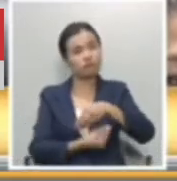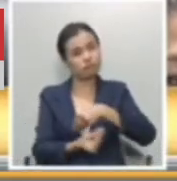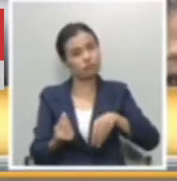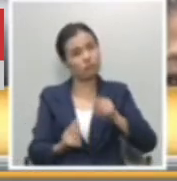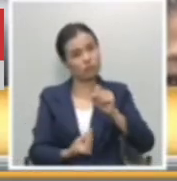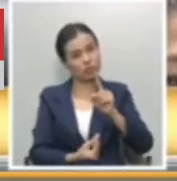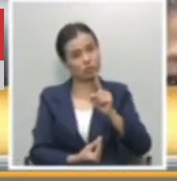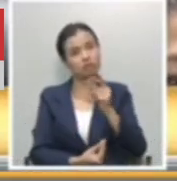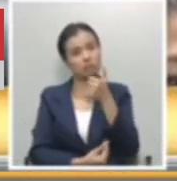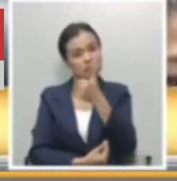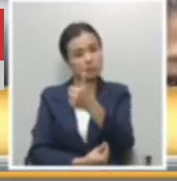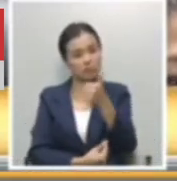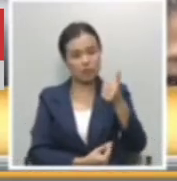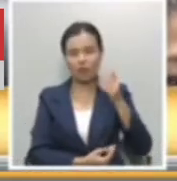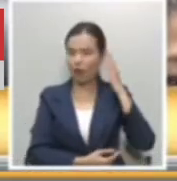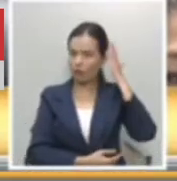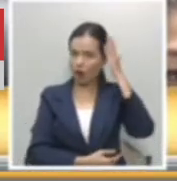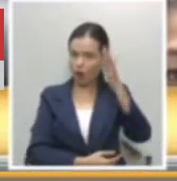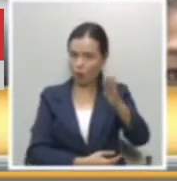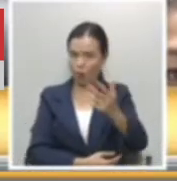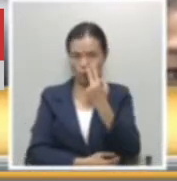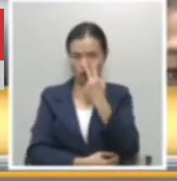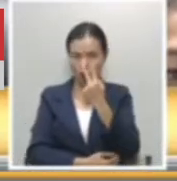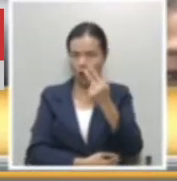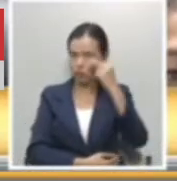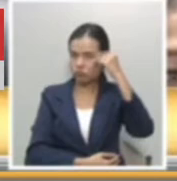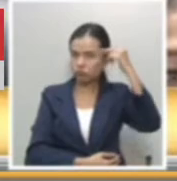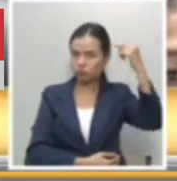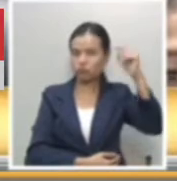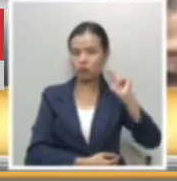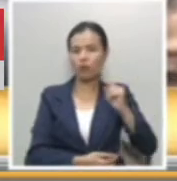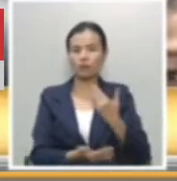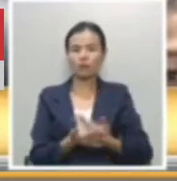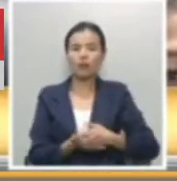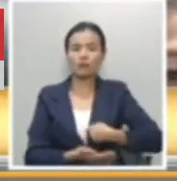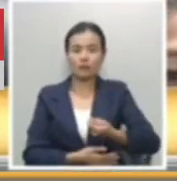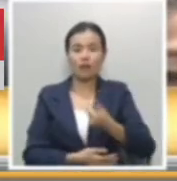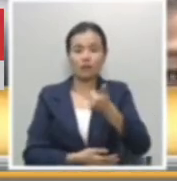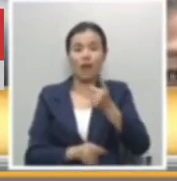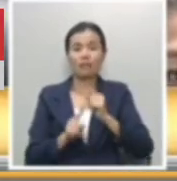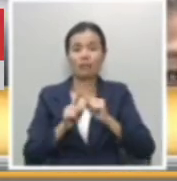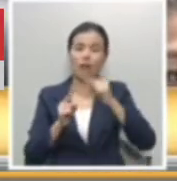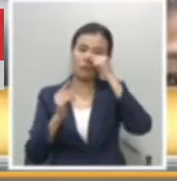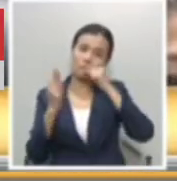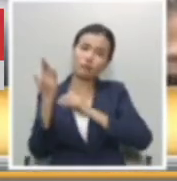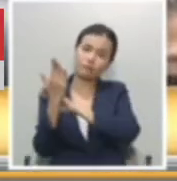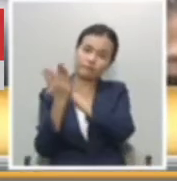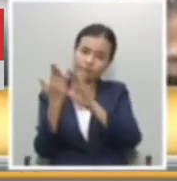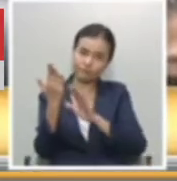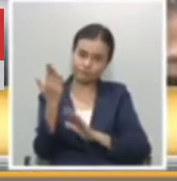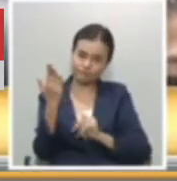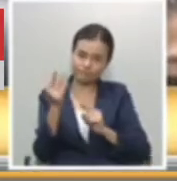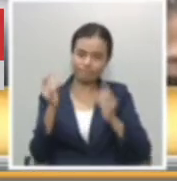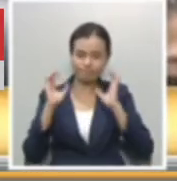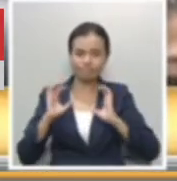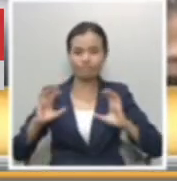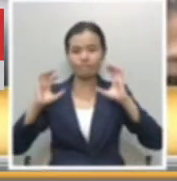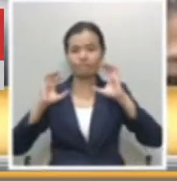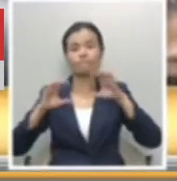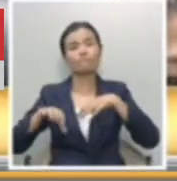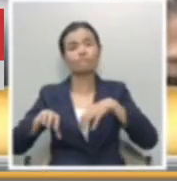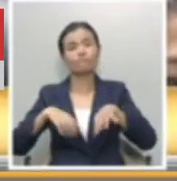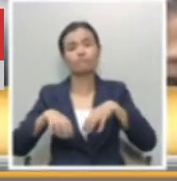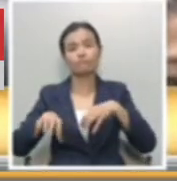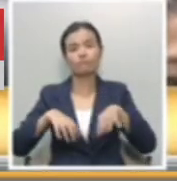ครับคนเห็นอนาคตเขากล้าใช้เงินครับแต่กรณีของประเทศไทยที่รัฐบาลบริหารเนี่ยนะ